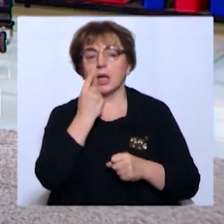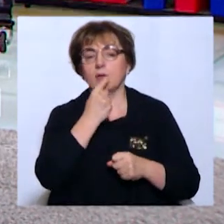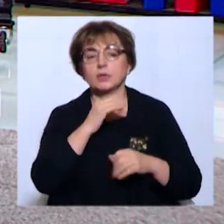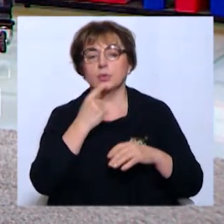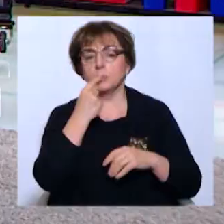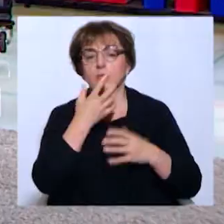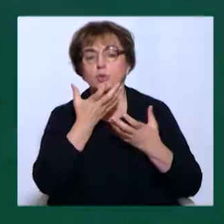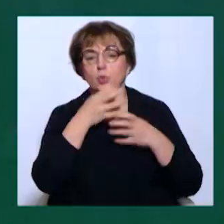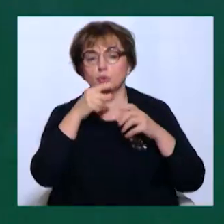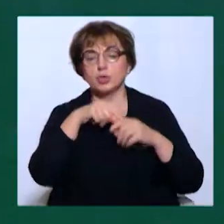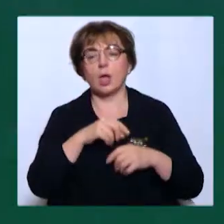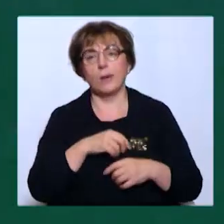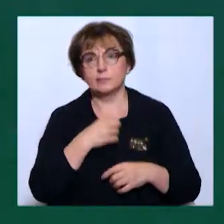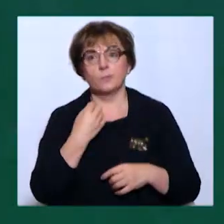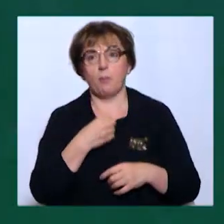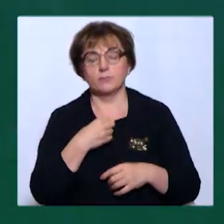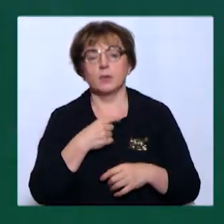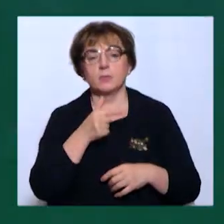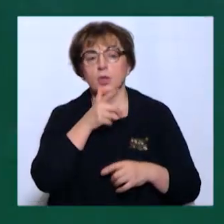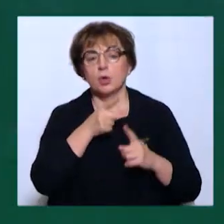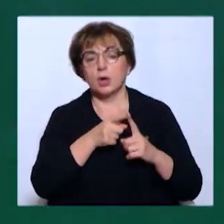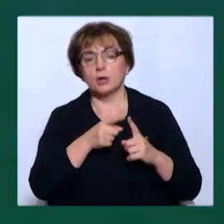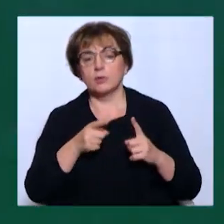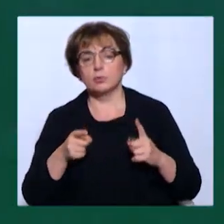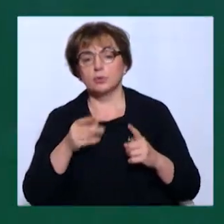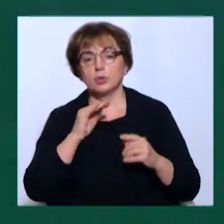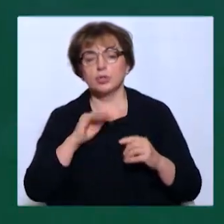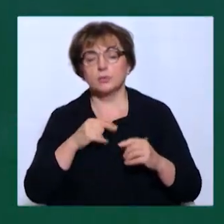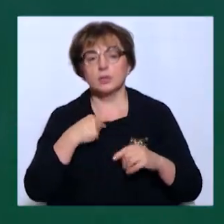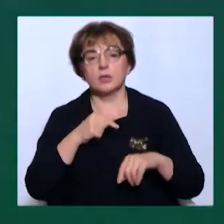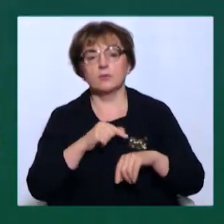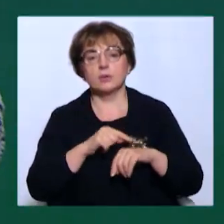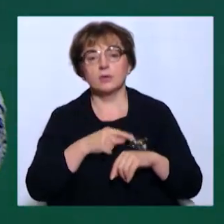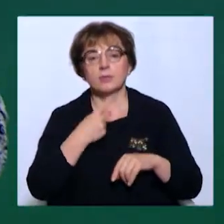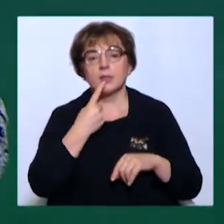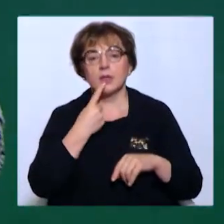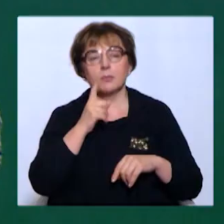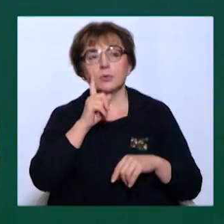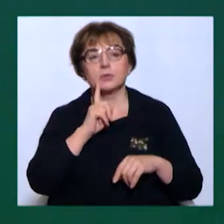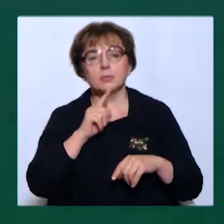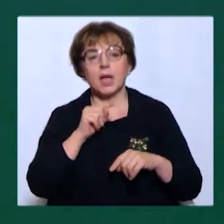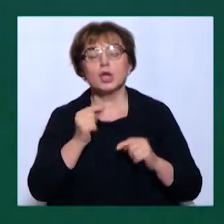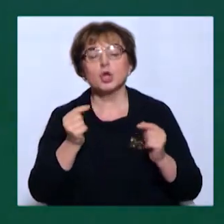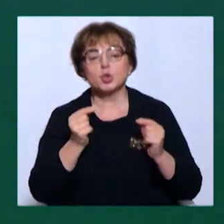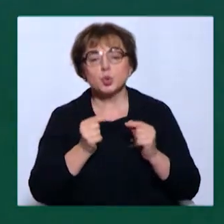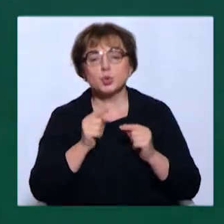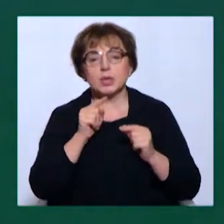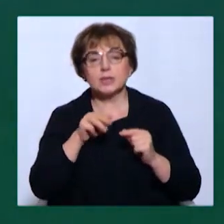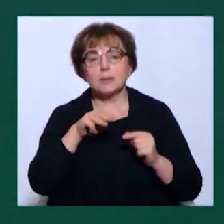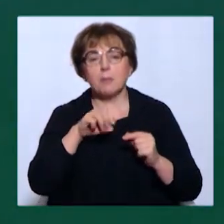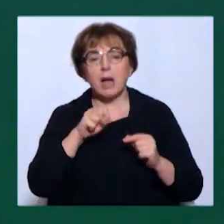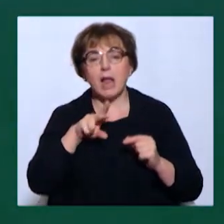პირის ღრუში. და გარკვეული ხნის შემდეგ თქვენ იგრძნობთ ტკბილ გემოს და ეს სწორედ ის